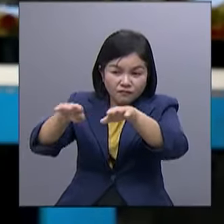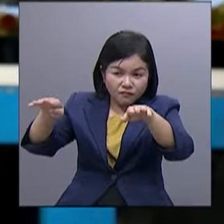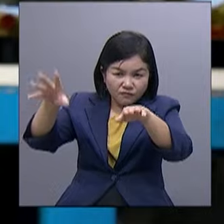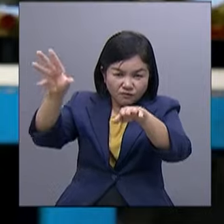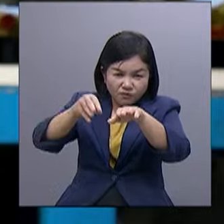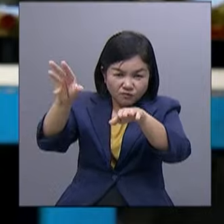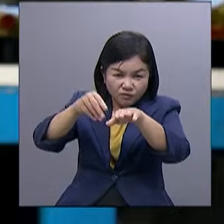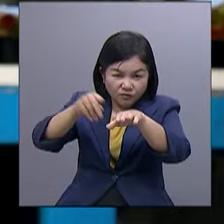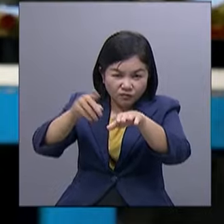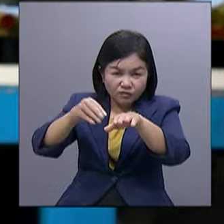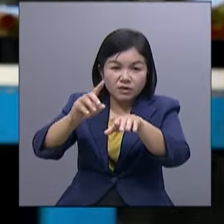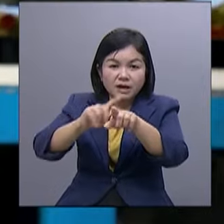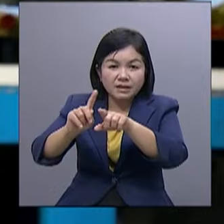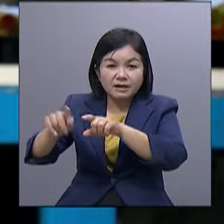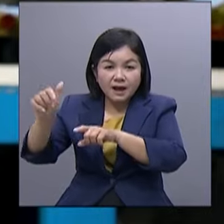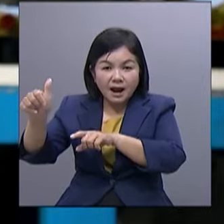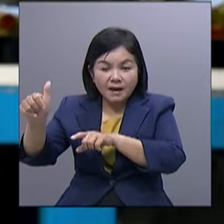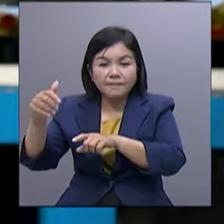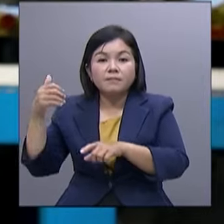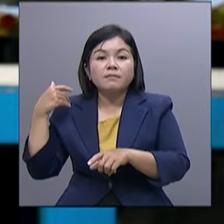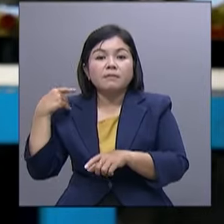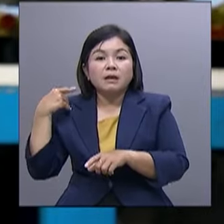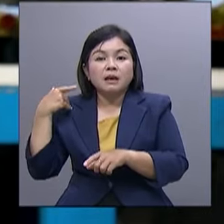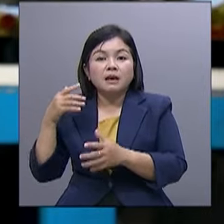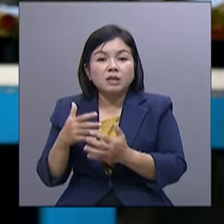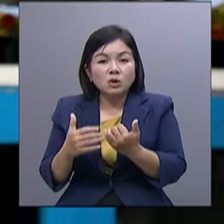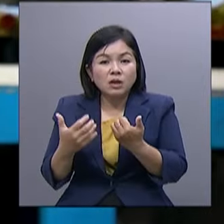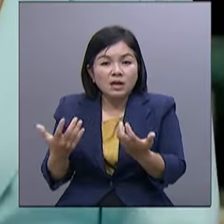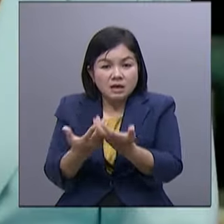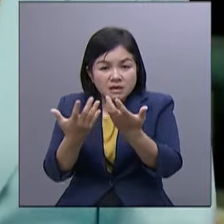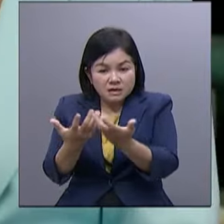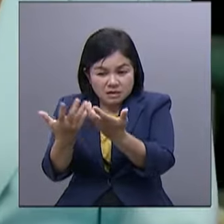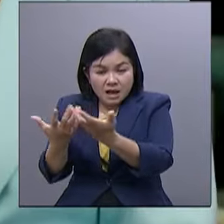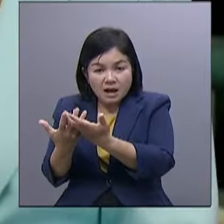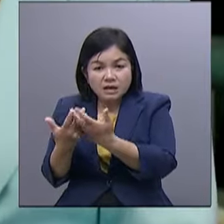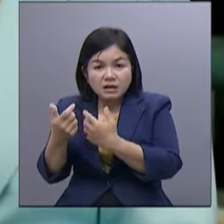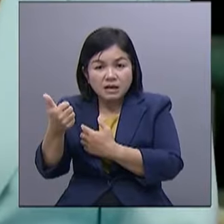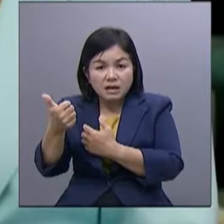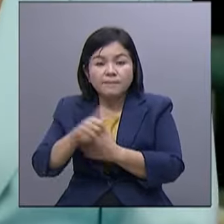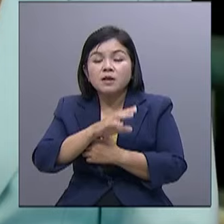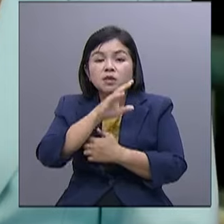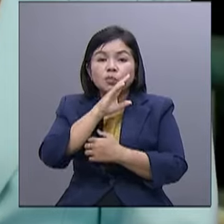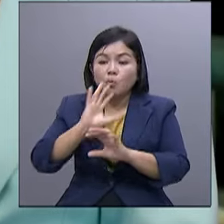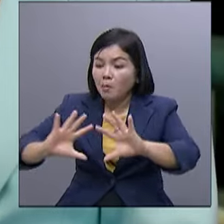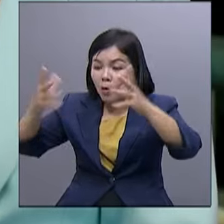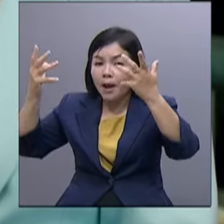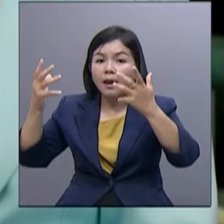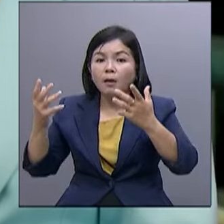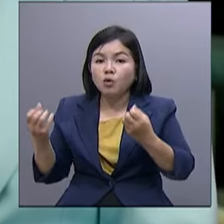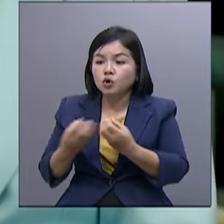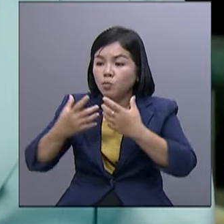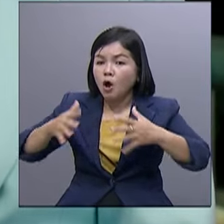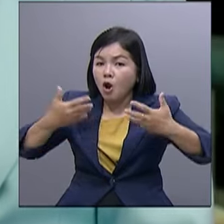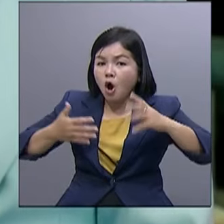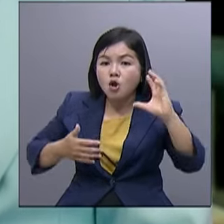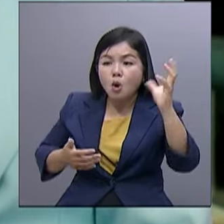สุดเอเอ่อไม่ใช่พวกมาวูบๆไปวูบๆมันมั่นคงที่สุดเพราะฉะนั้นถ้าเกิดสูนเสียมันไปจากปัญหาของโรคร้อนหรืออะไร